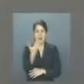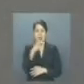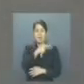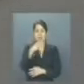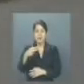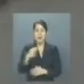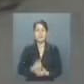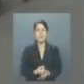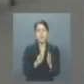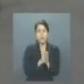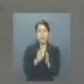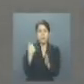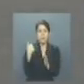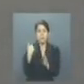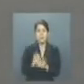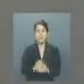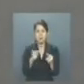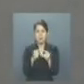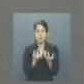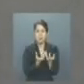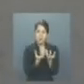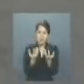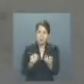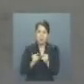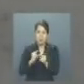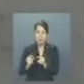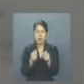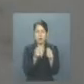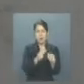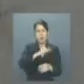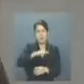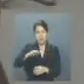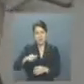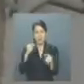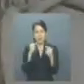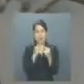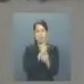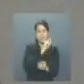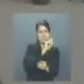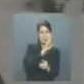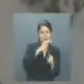รูดอฟให้พร้อมก่อนออกเดินทางไปพบกับเด็กๆทั่วโลกในคืนวันคริสต์มาสที่กำลังจะมาถึง